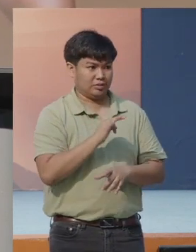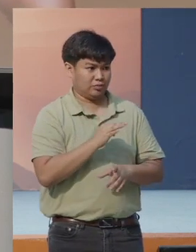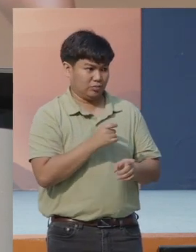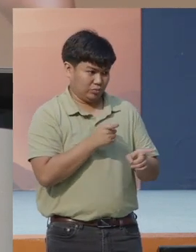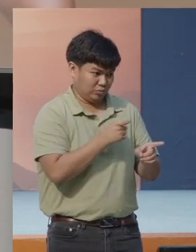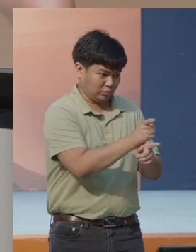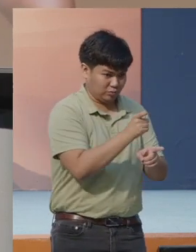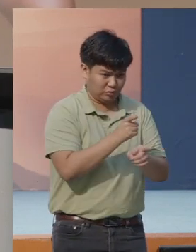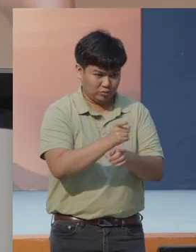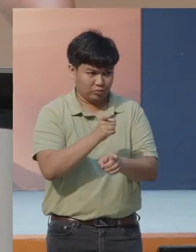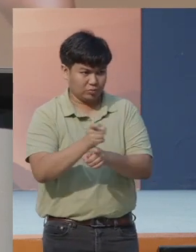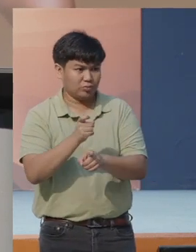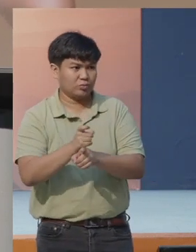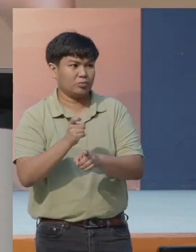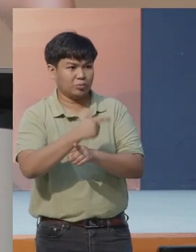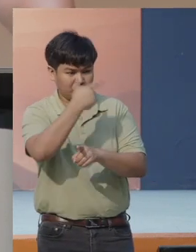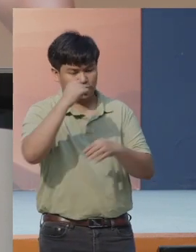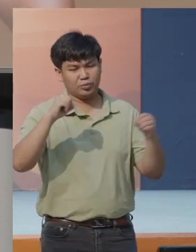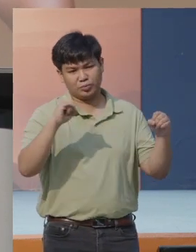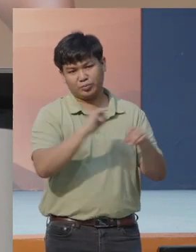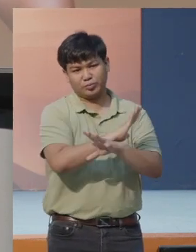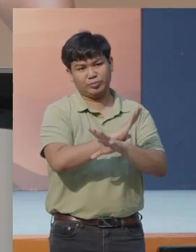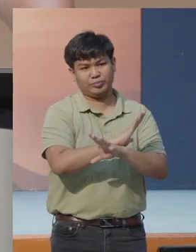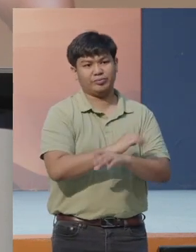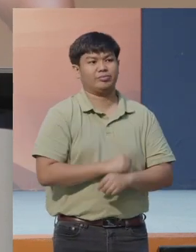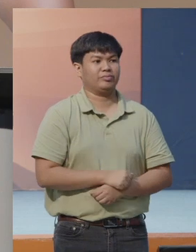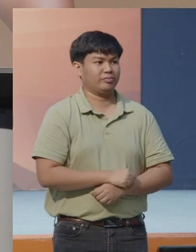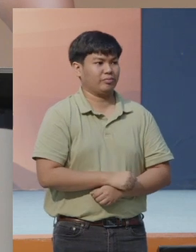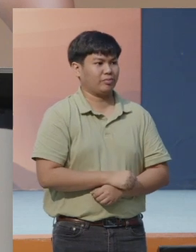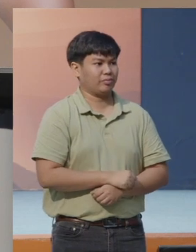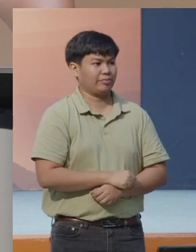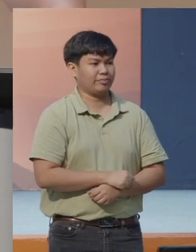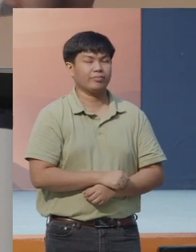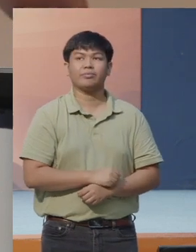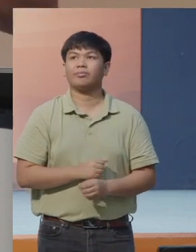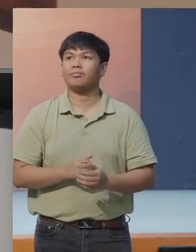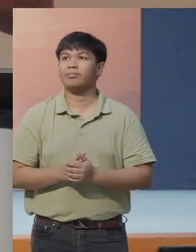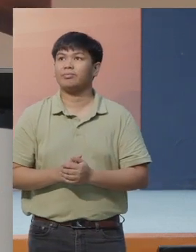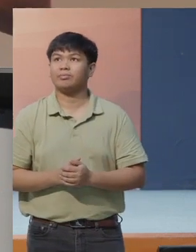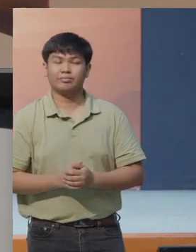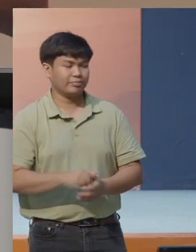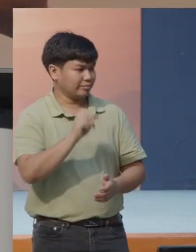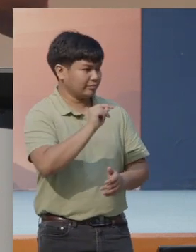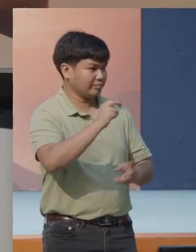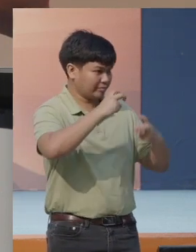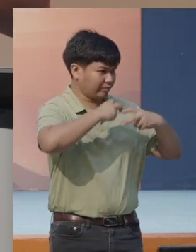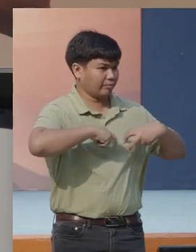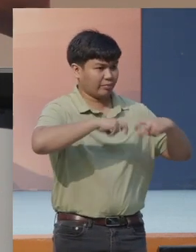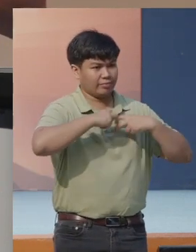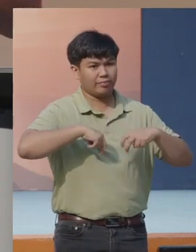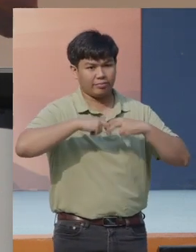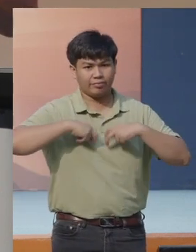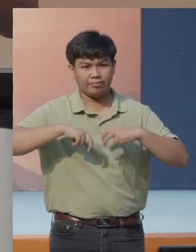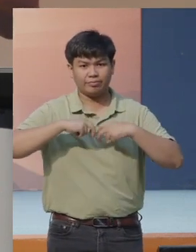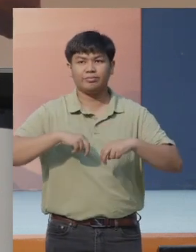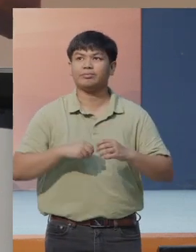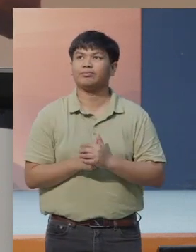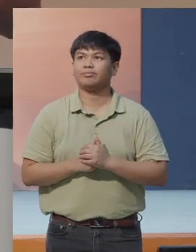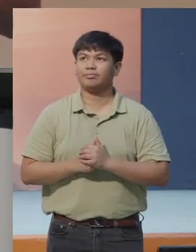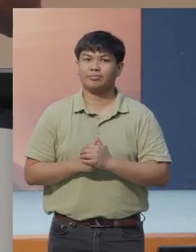naargabyado. Wag po tayong pa-victim. Self-assess din. Ako rin